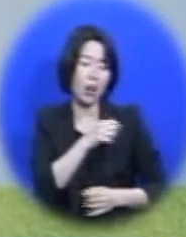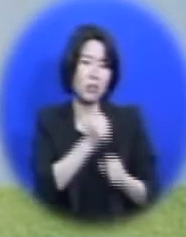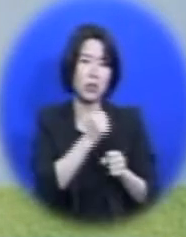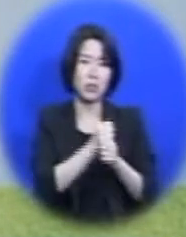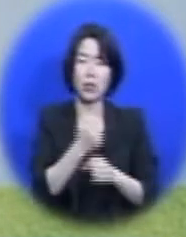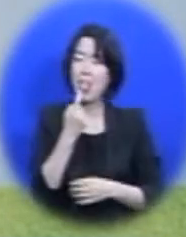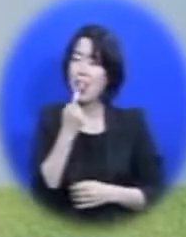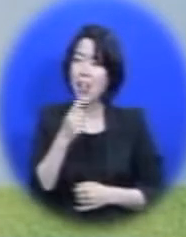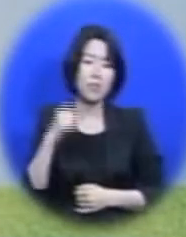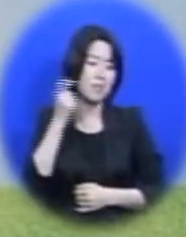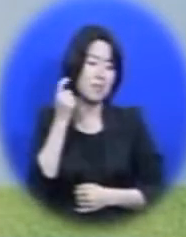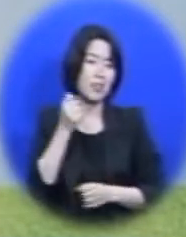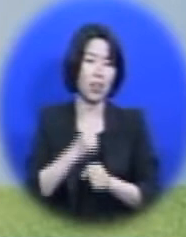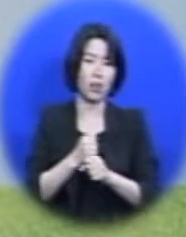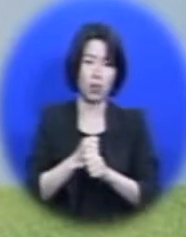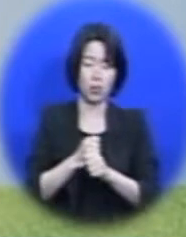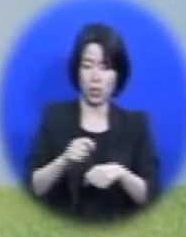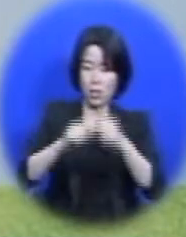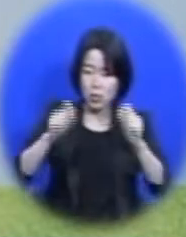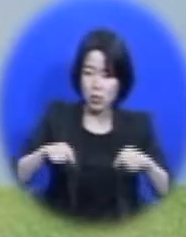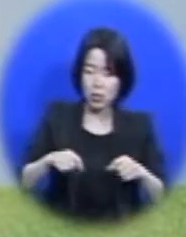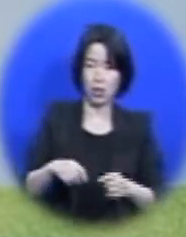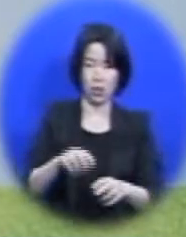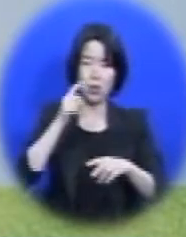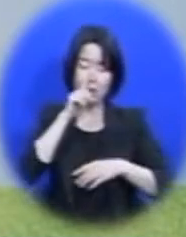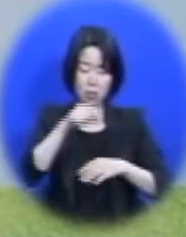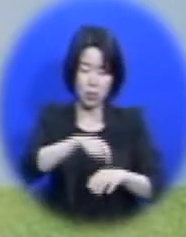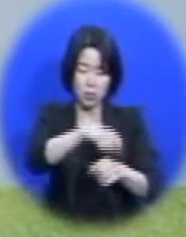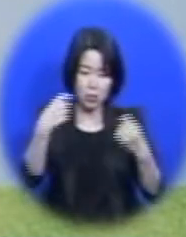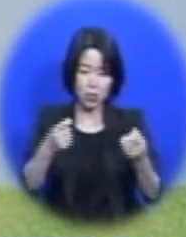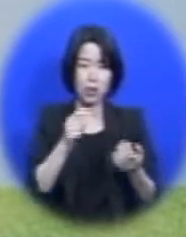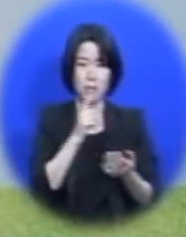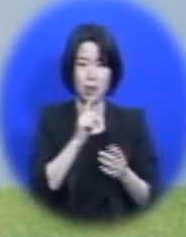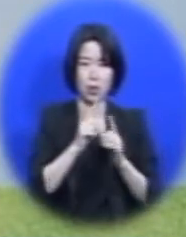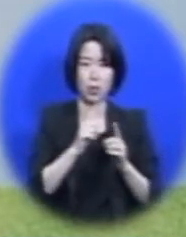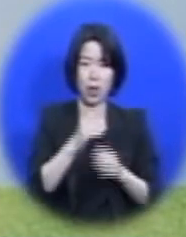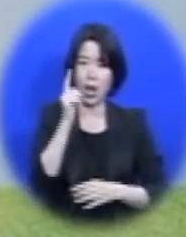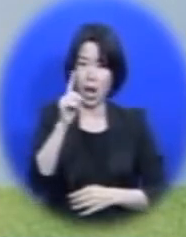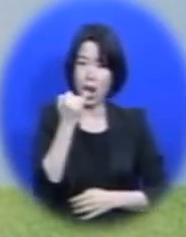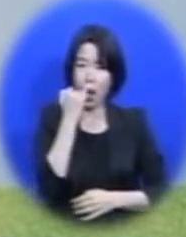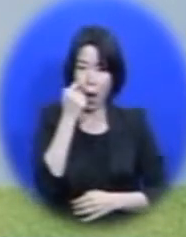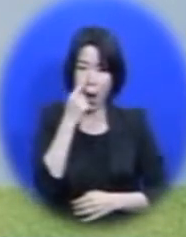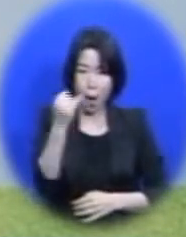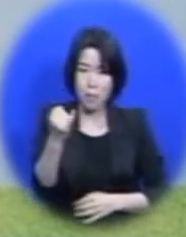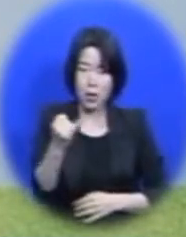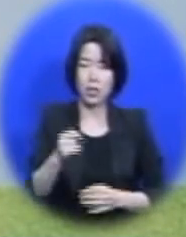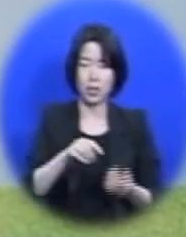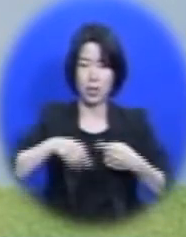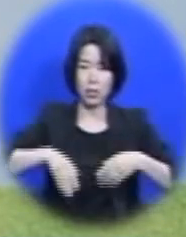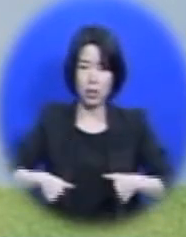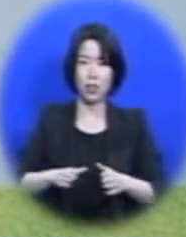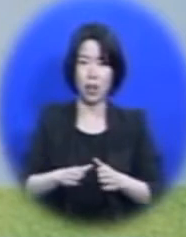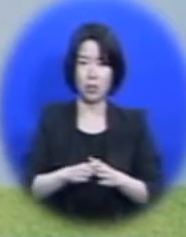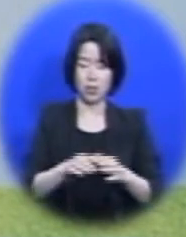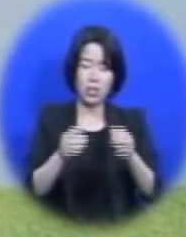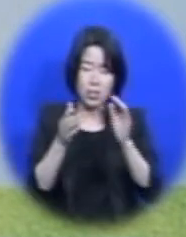거짓을 지어내고 동기간의 허물을 들추어 말하고 한 어머니에게서 태어난 동기들을 비방하였다는,